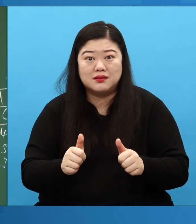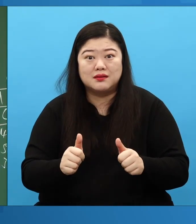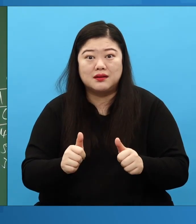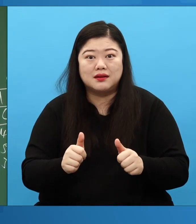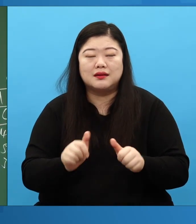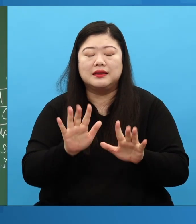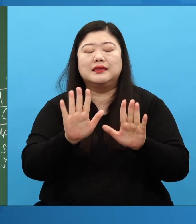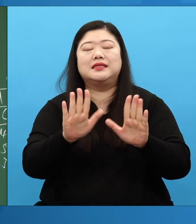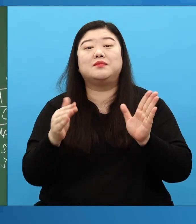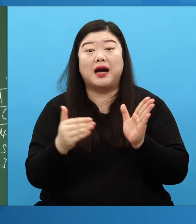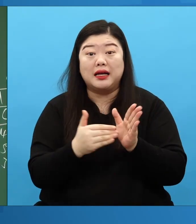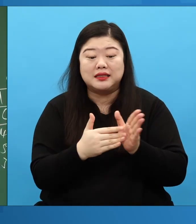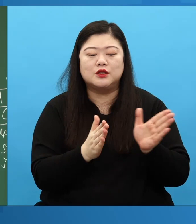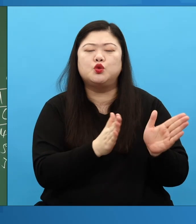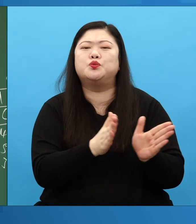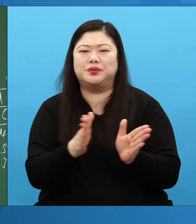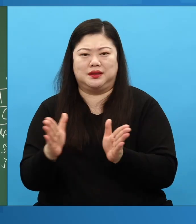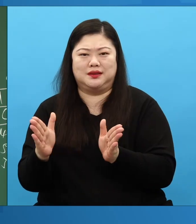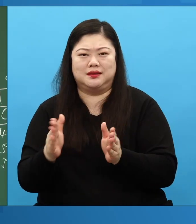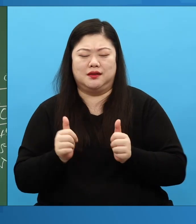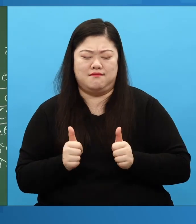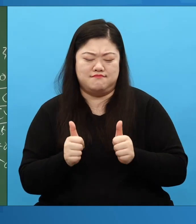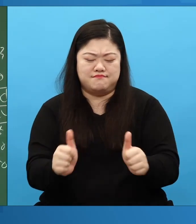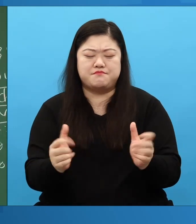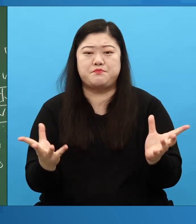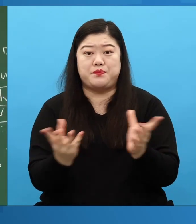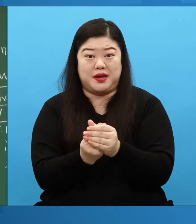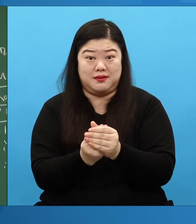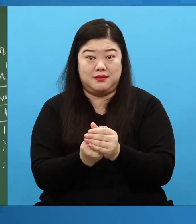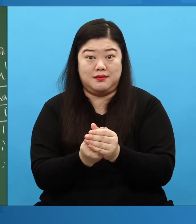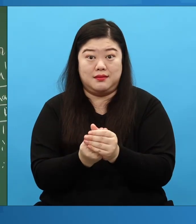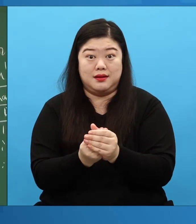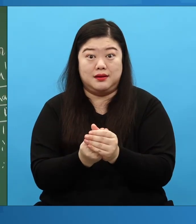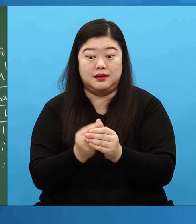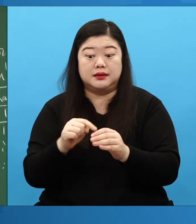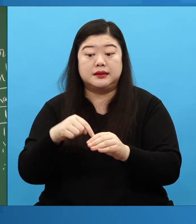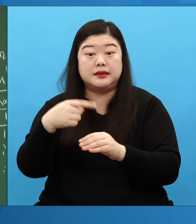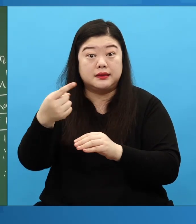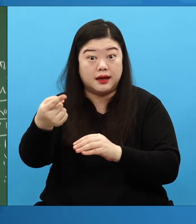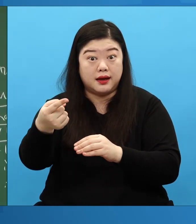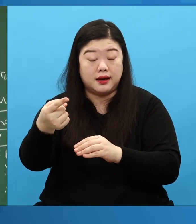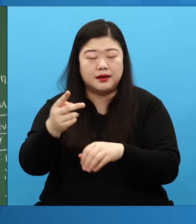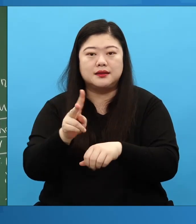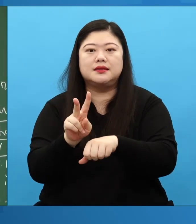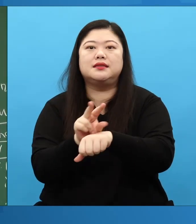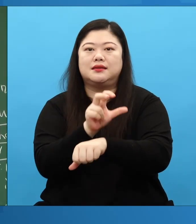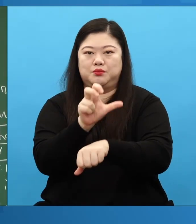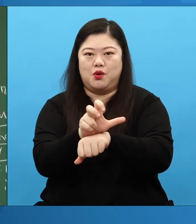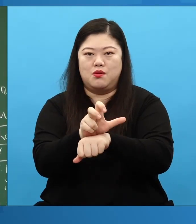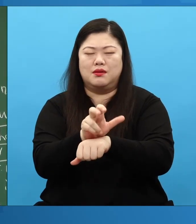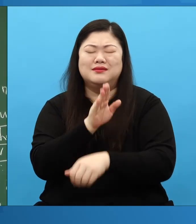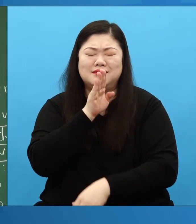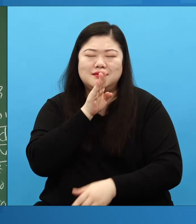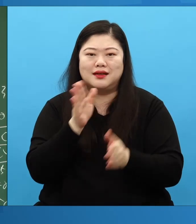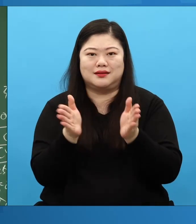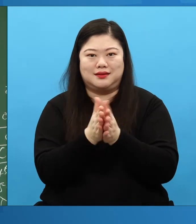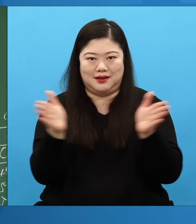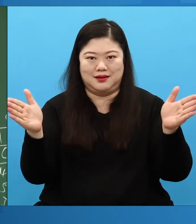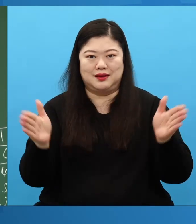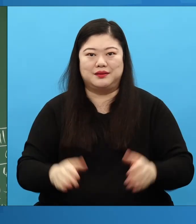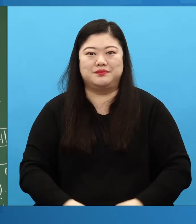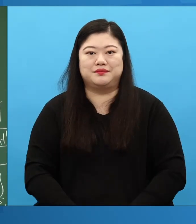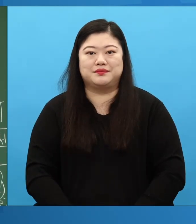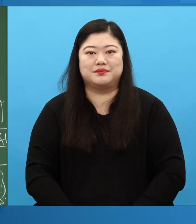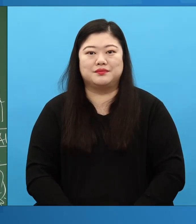이렇게 보면 됩니다. And so you could just simply think that until 그래서 now 이제 is the 진짜 preparation. 시작한다는 거죠. And so from now on we are doing the true 그래서 start.